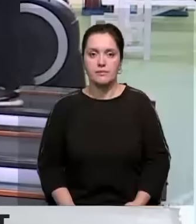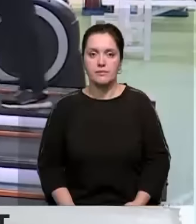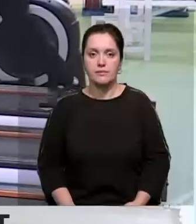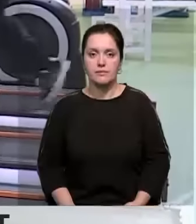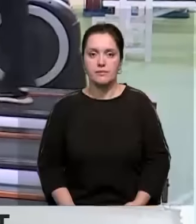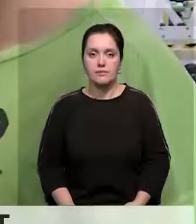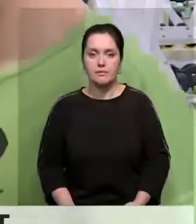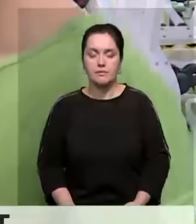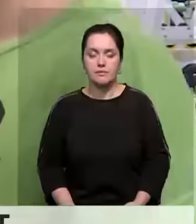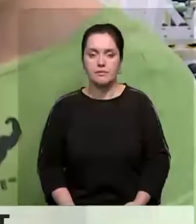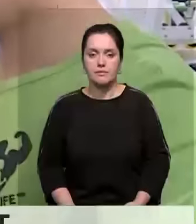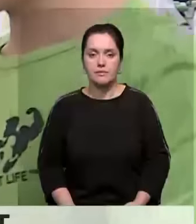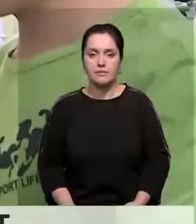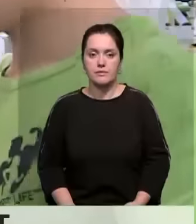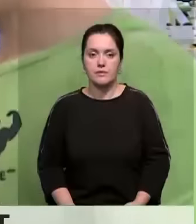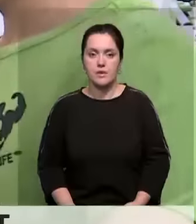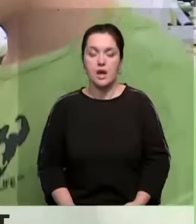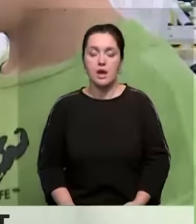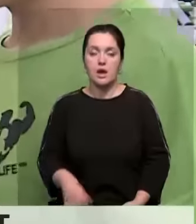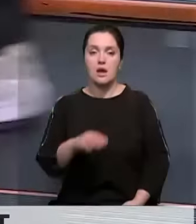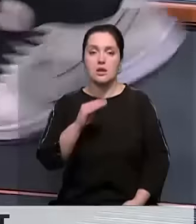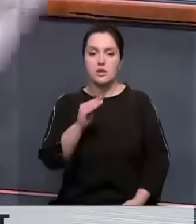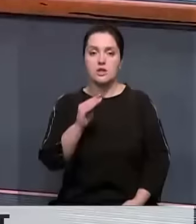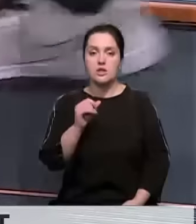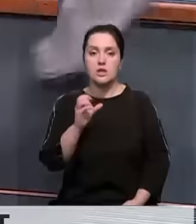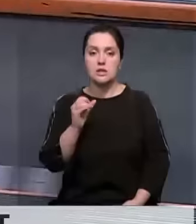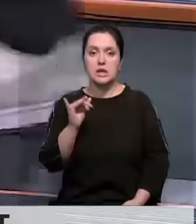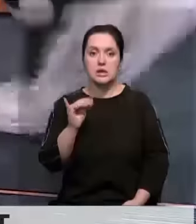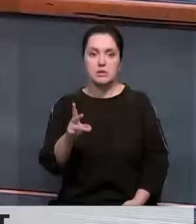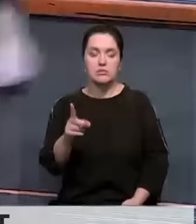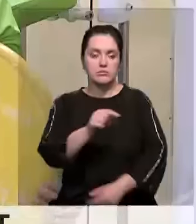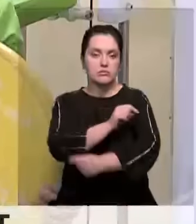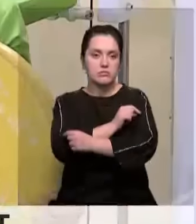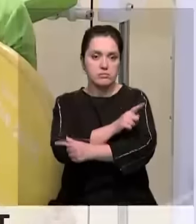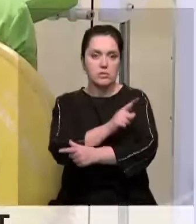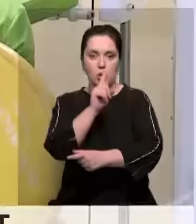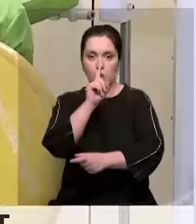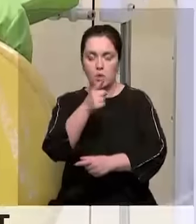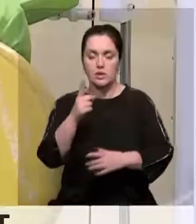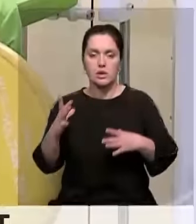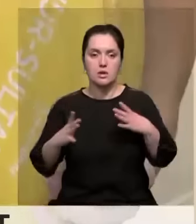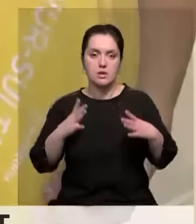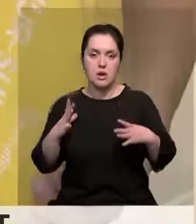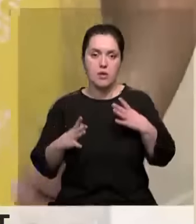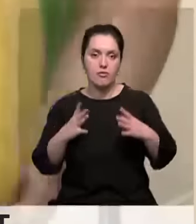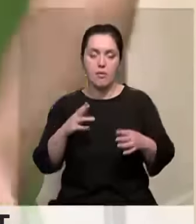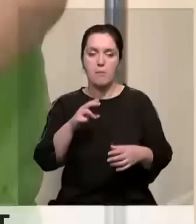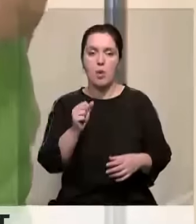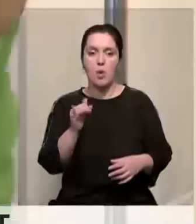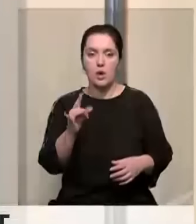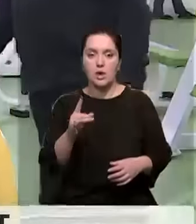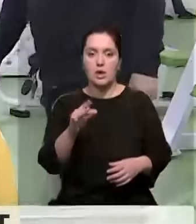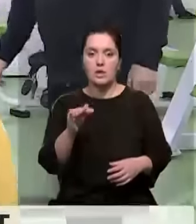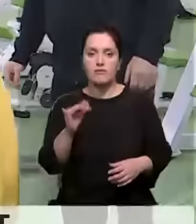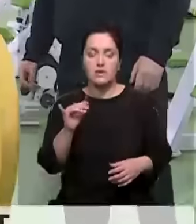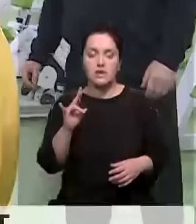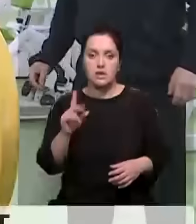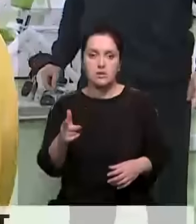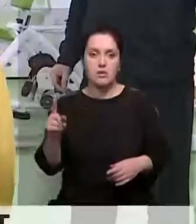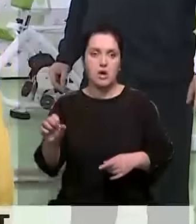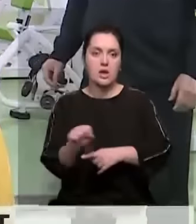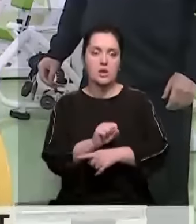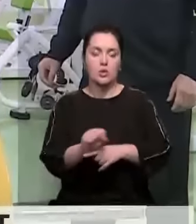От робкого юноши до батыра Жасулан Саин окреп за год тренировок. С пауэрлифтингом Жасулан забывает о недугах и бьет